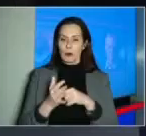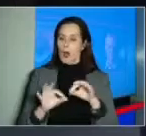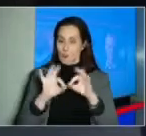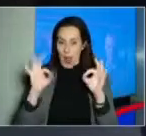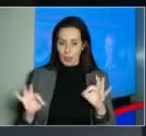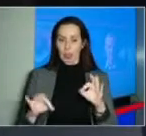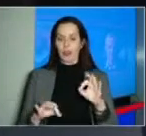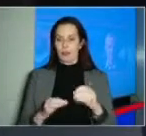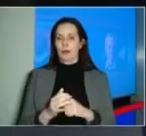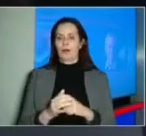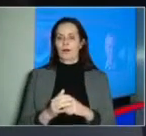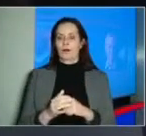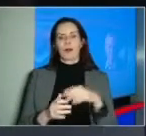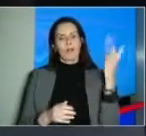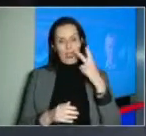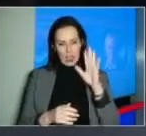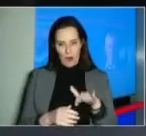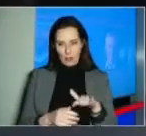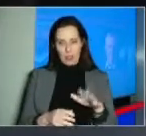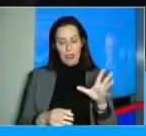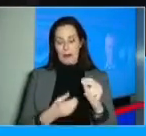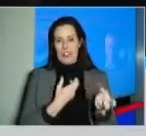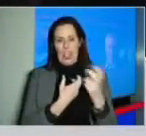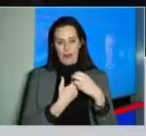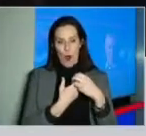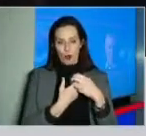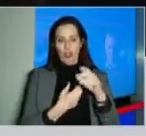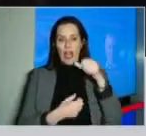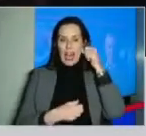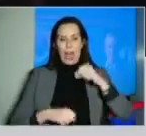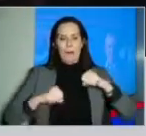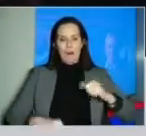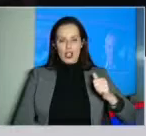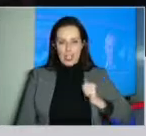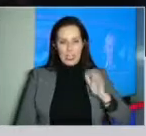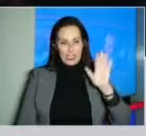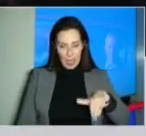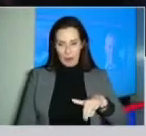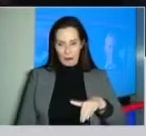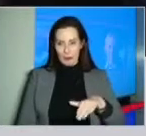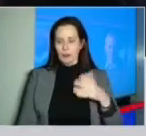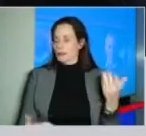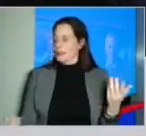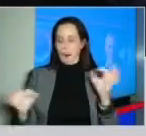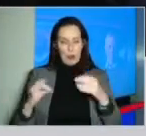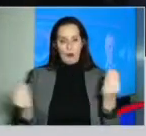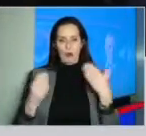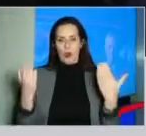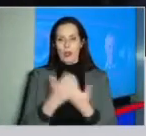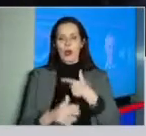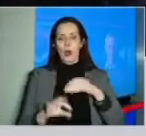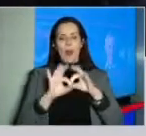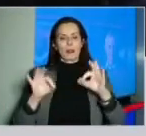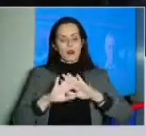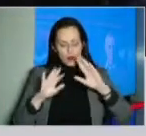אותה מחדש, וכמובן, עם הצטרפותו של גבי אשכנזי אל המגרש, it's a whole new ball game. אנחנו מתחילים שוב